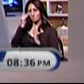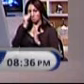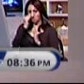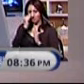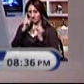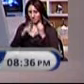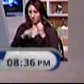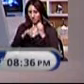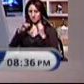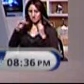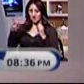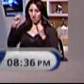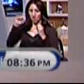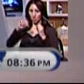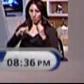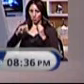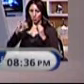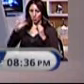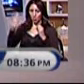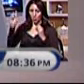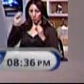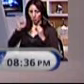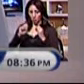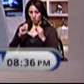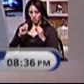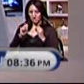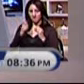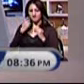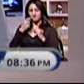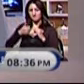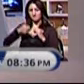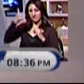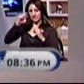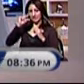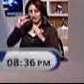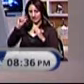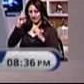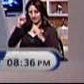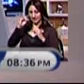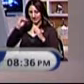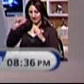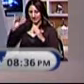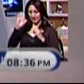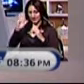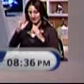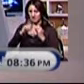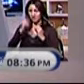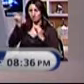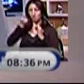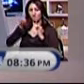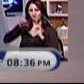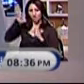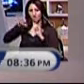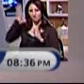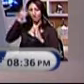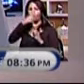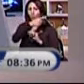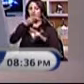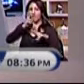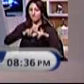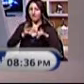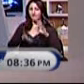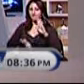يوسف إدريس والأستاذ إحسان عبد القدوس، الكاتب والروائي الكبير الدكتور علاء الأصواني. هو ضيفنا النهارده في 90 دقيقة ولقاء